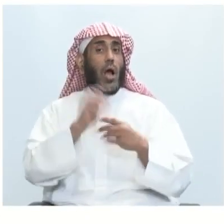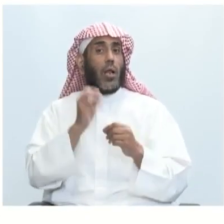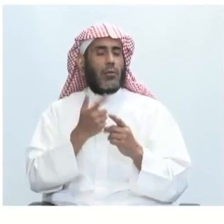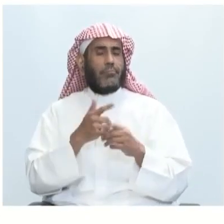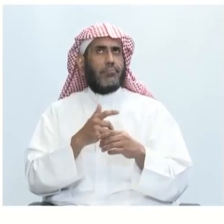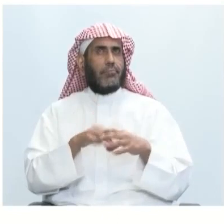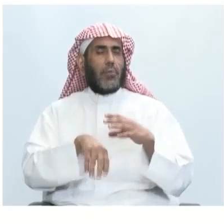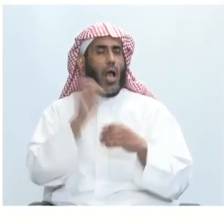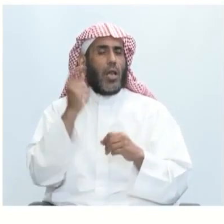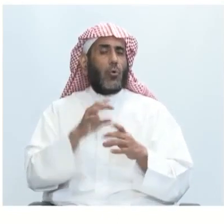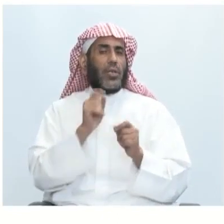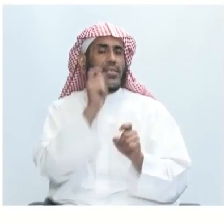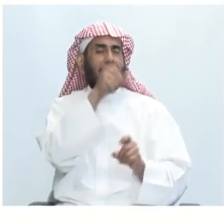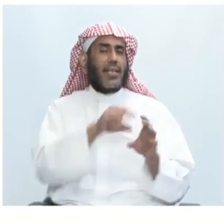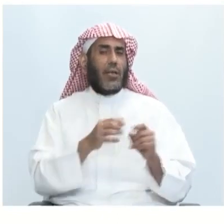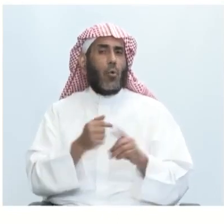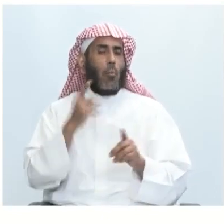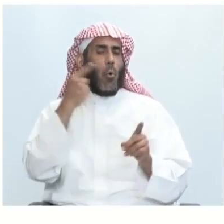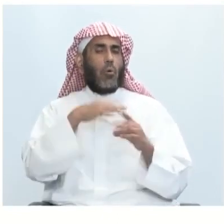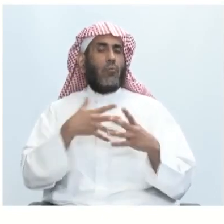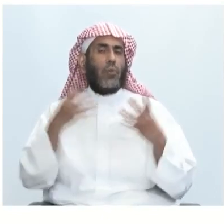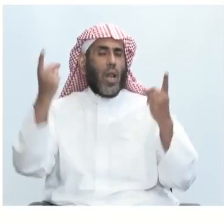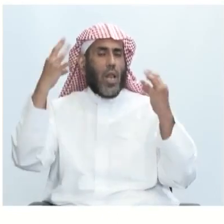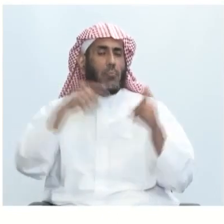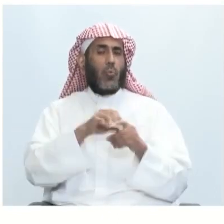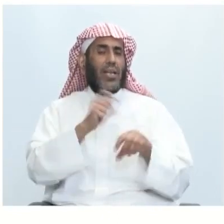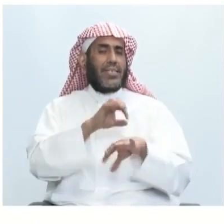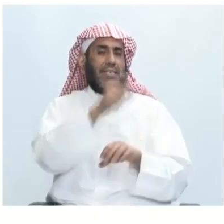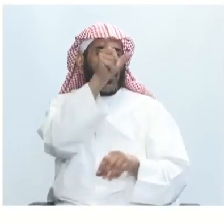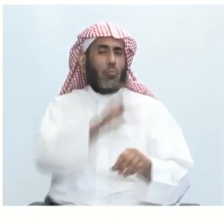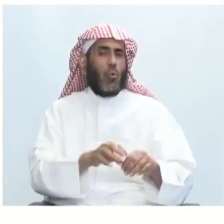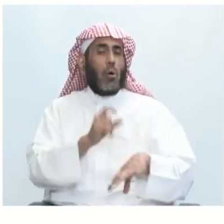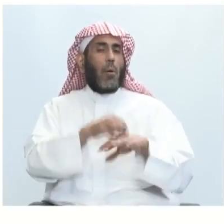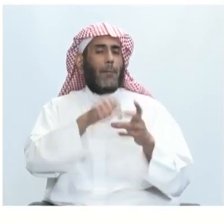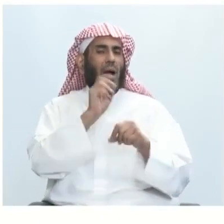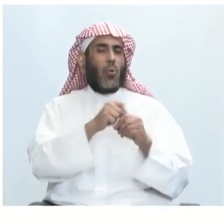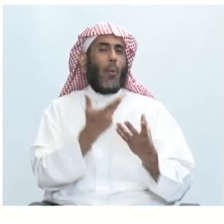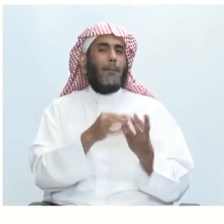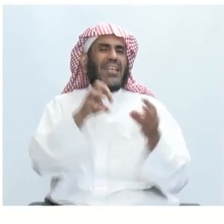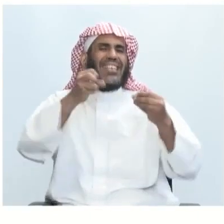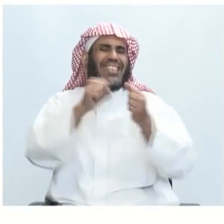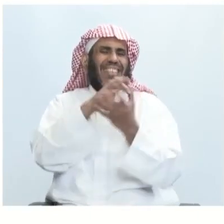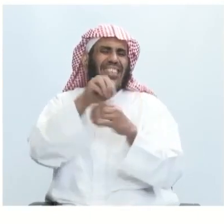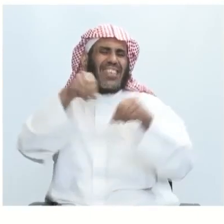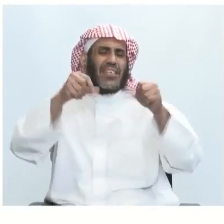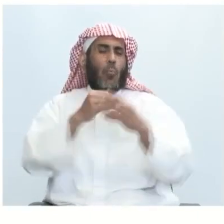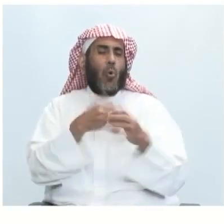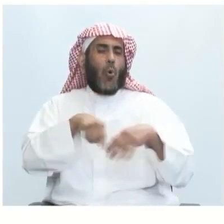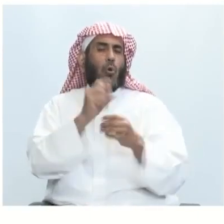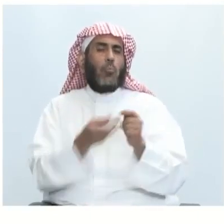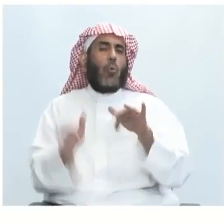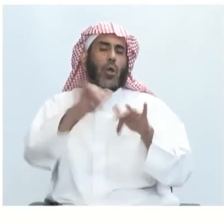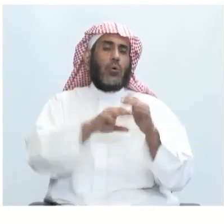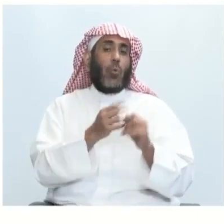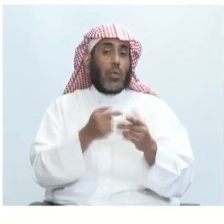للبرهنة سان وموقف العلم منه الانسان مخلوق من طين منه خلق واليه يعود